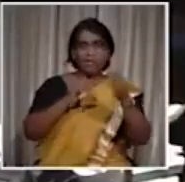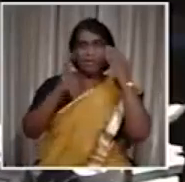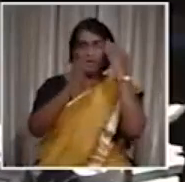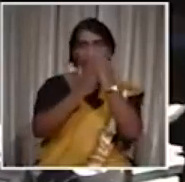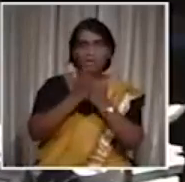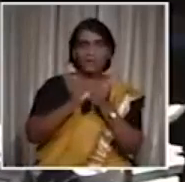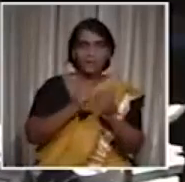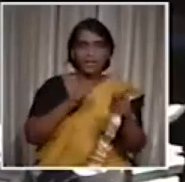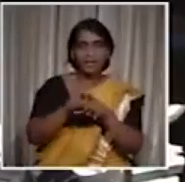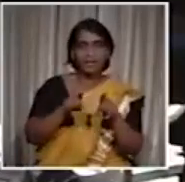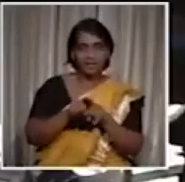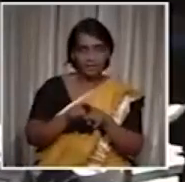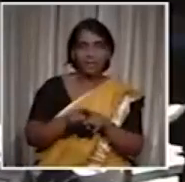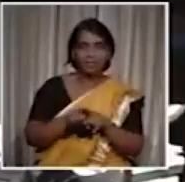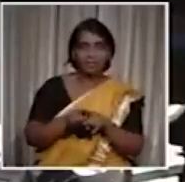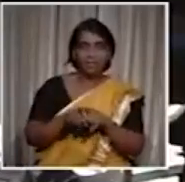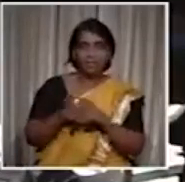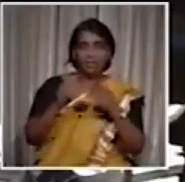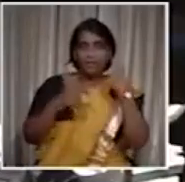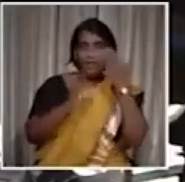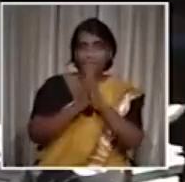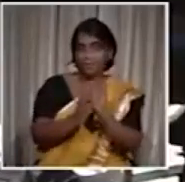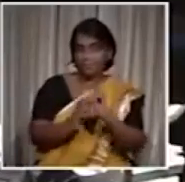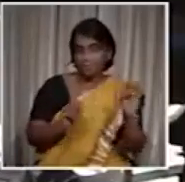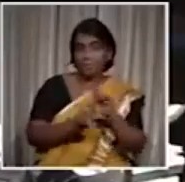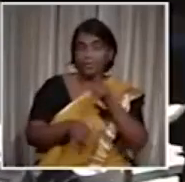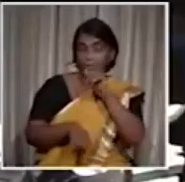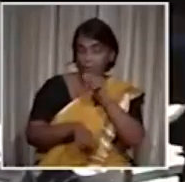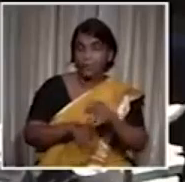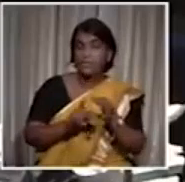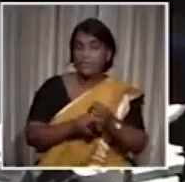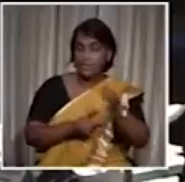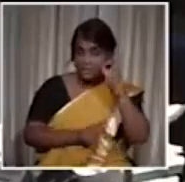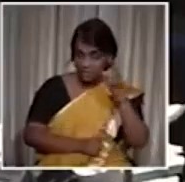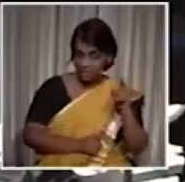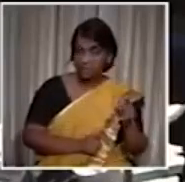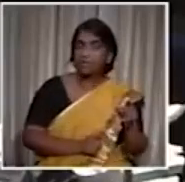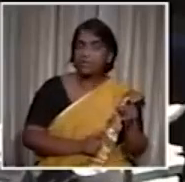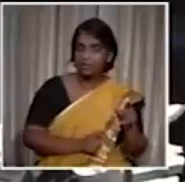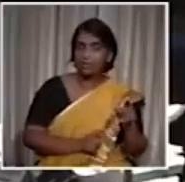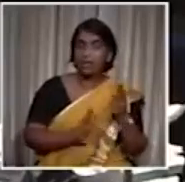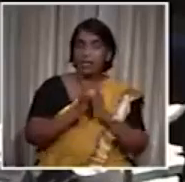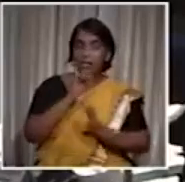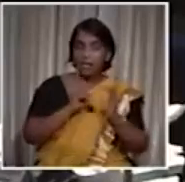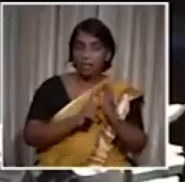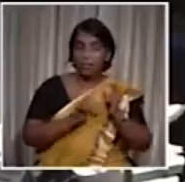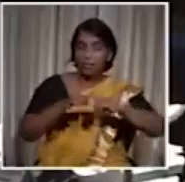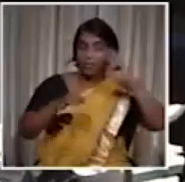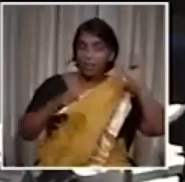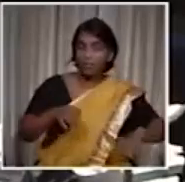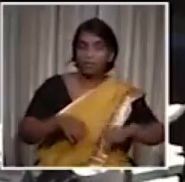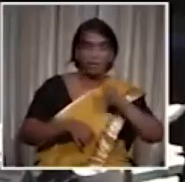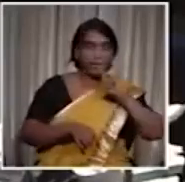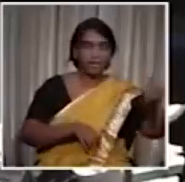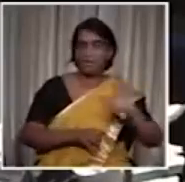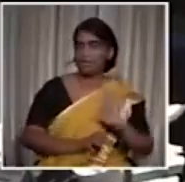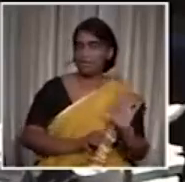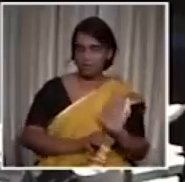තිබෙනවා. ගොසිප් වල ලියවිලා තිබෙනවා. හැබැයි කිසි වෙලාවක ජනාධිපතිවරේ අදාළ අමාත්‍යවරයාට ඉල්ලා අස්වෙන්න කියලා නියෝගයක් දෙන්නේ